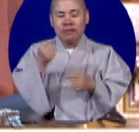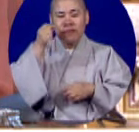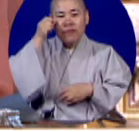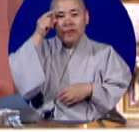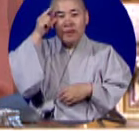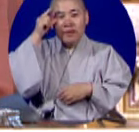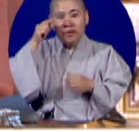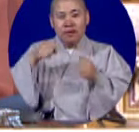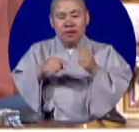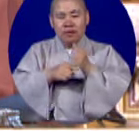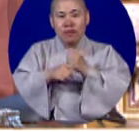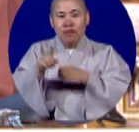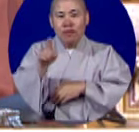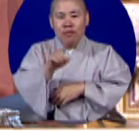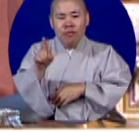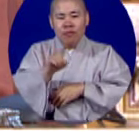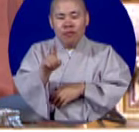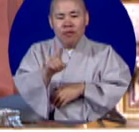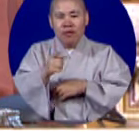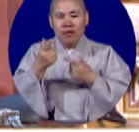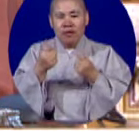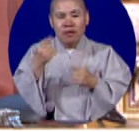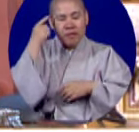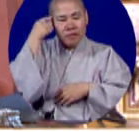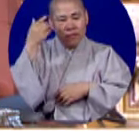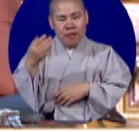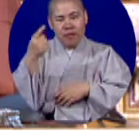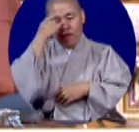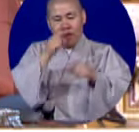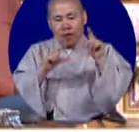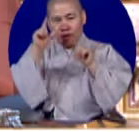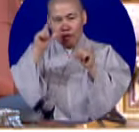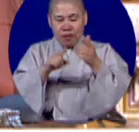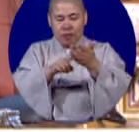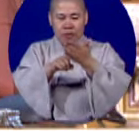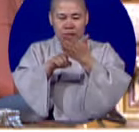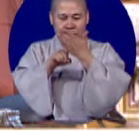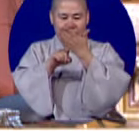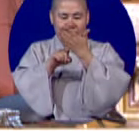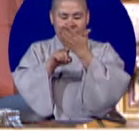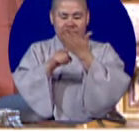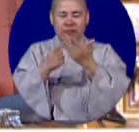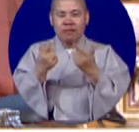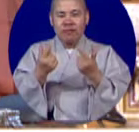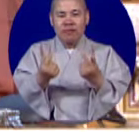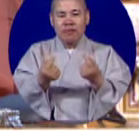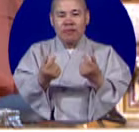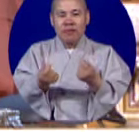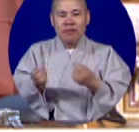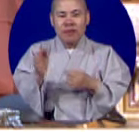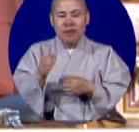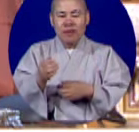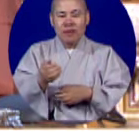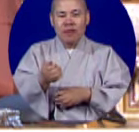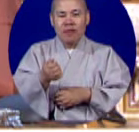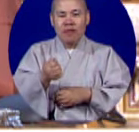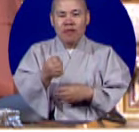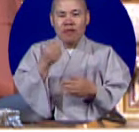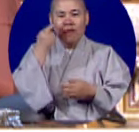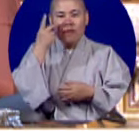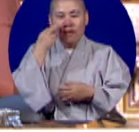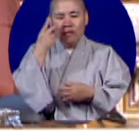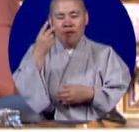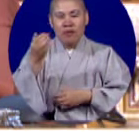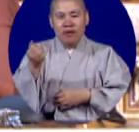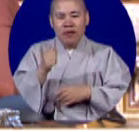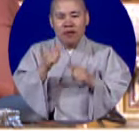깨달음이라고 하는 것은 뭐와 같다고요? 얼굴 딱 보는 것과 같다 이거예요. 그런데 거울은 잡지도 않고